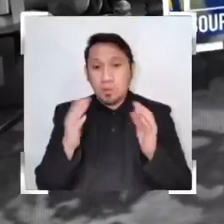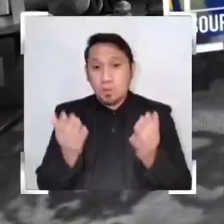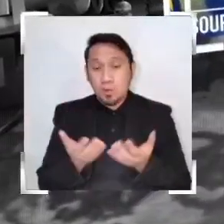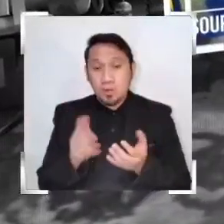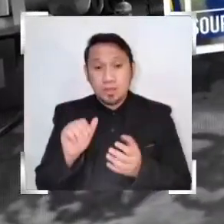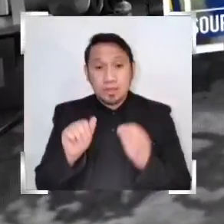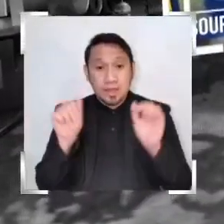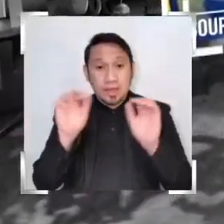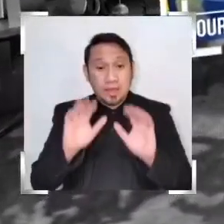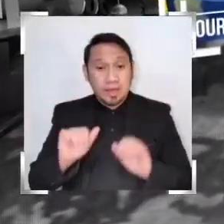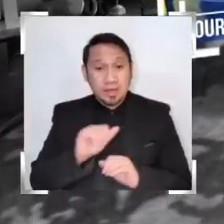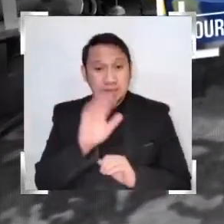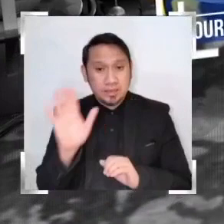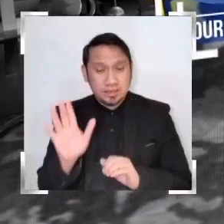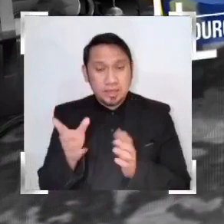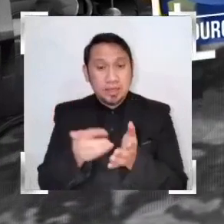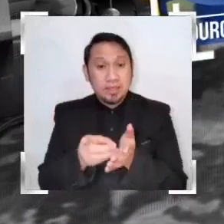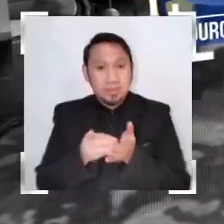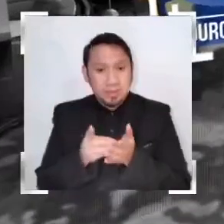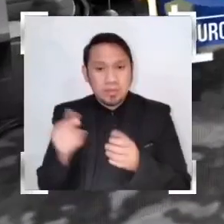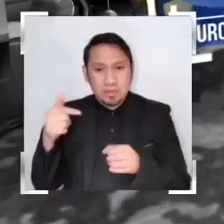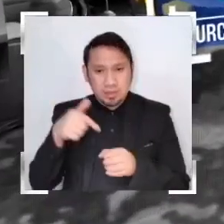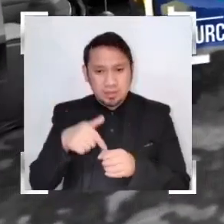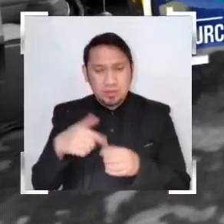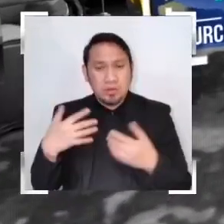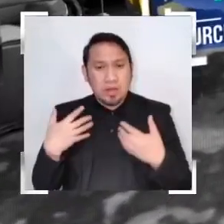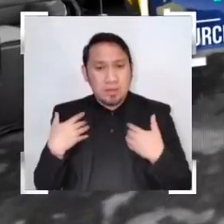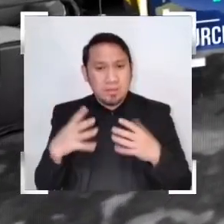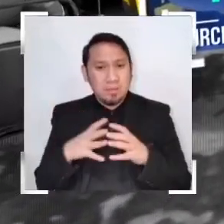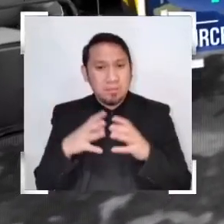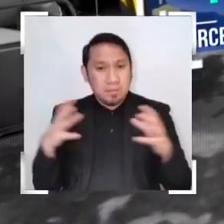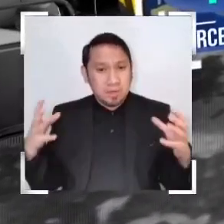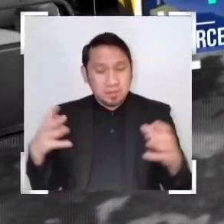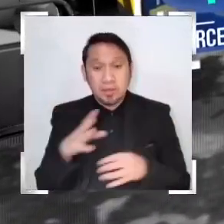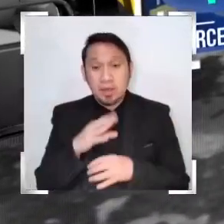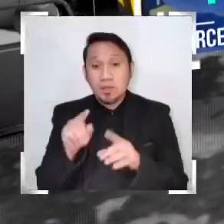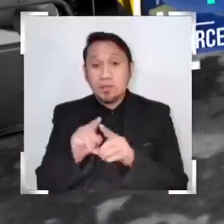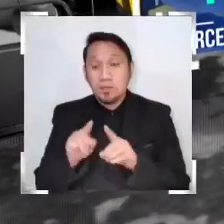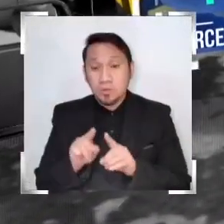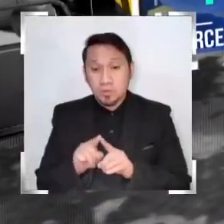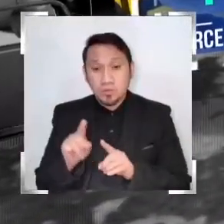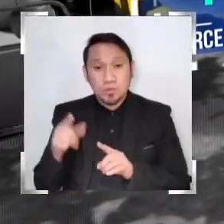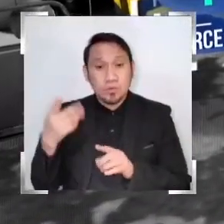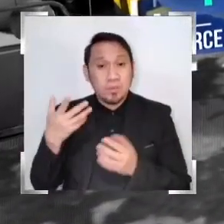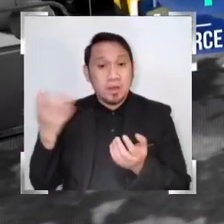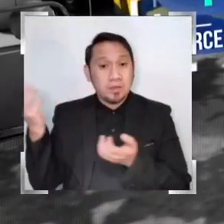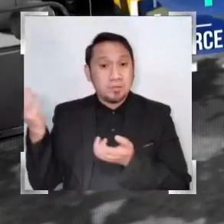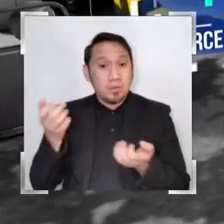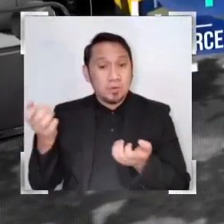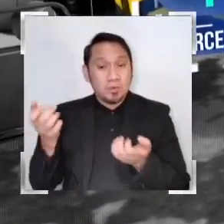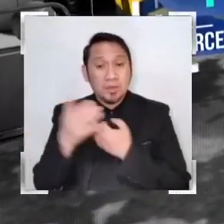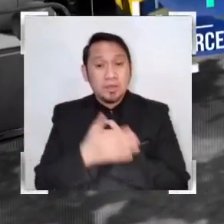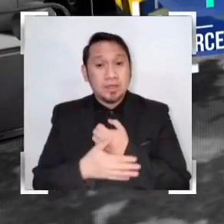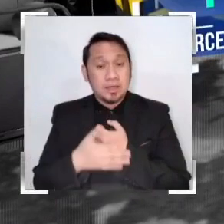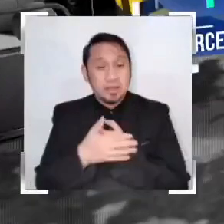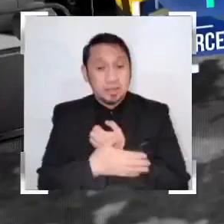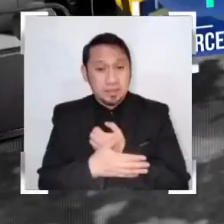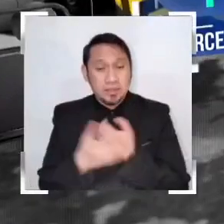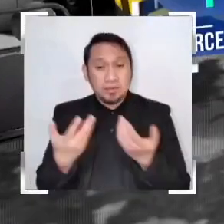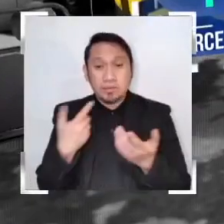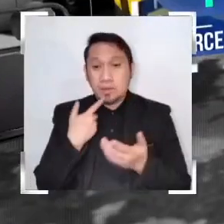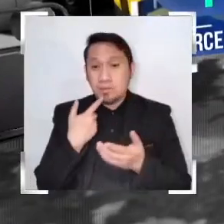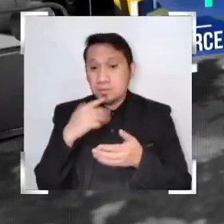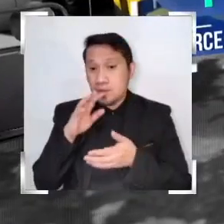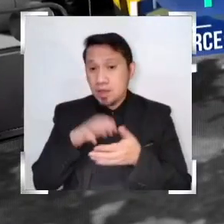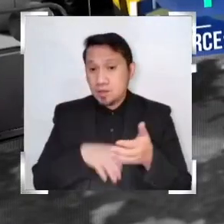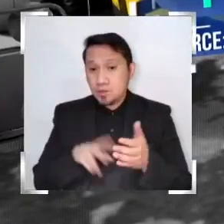May epekto rin daw ang anunsyo ng OPEC o Organization of Petroleum Exporting Countries na magbabawas sila ng